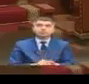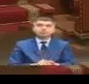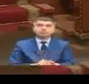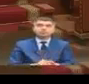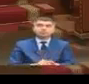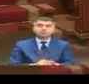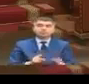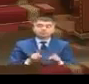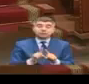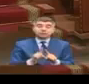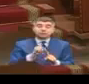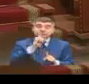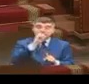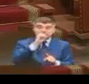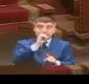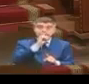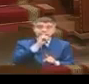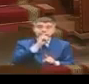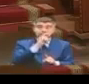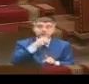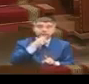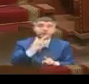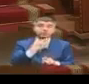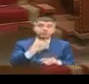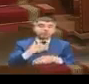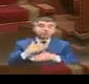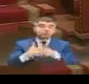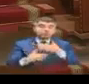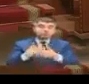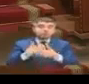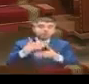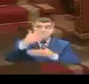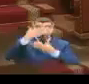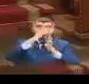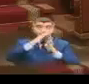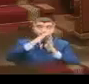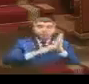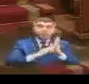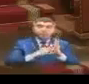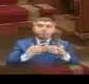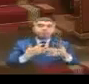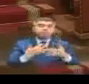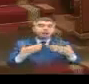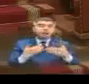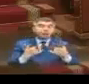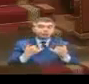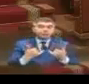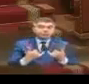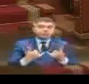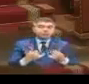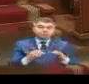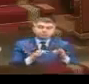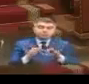موضوعا يشكل تحديا بالنسبة لبلادنا، وأنا أتشرف وسعيد بأن المساطر